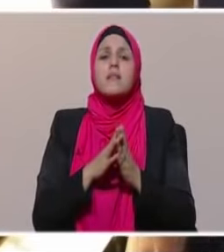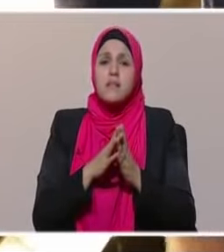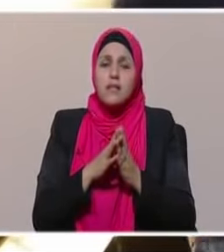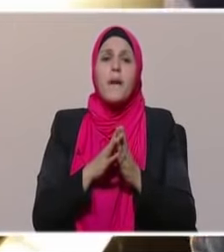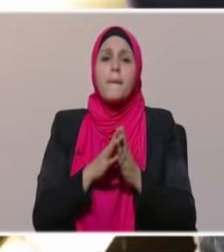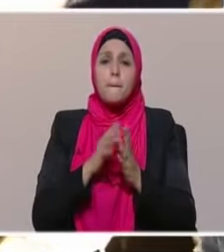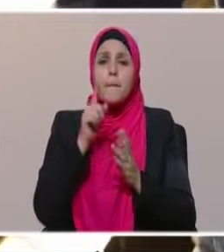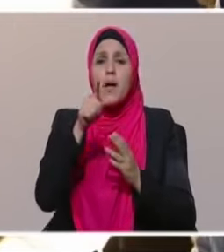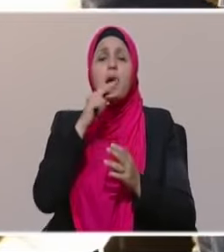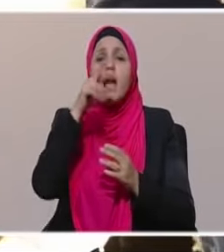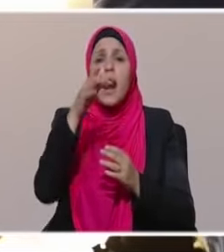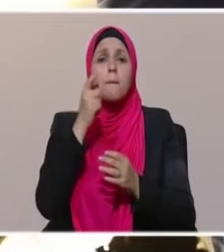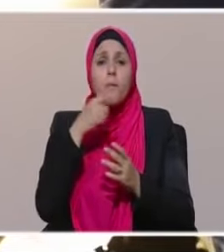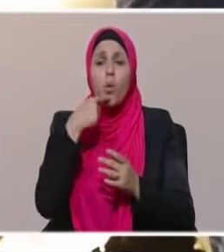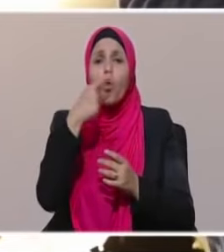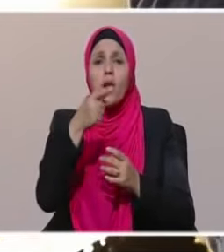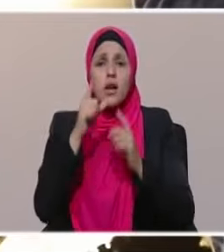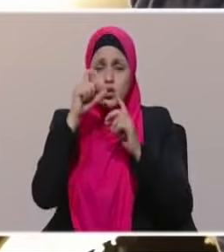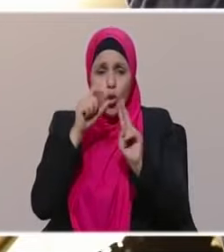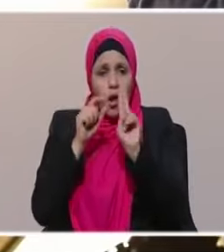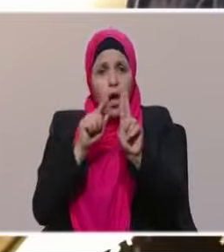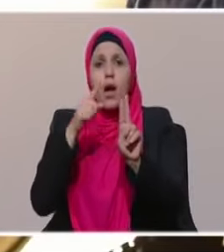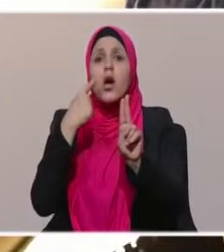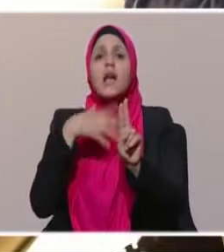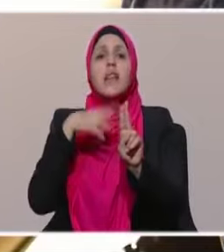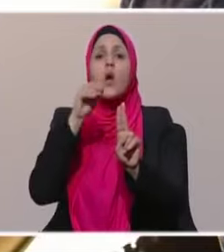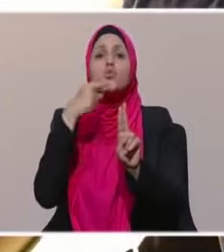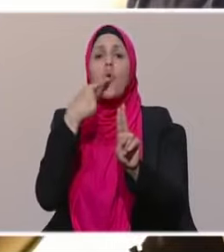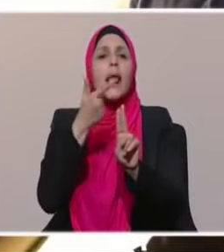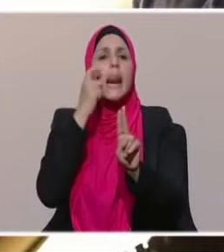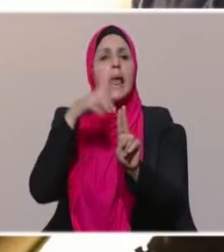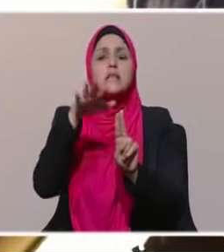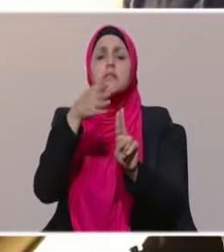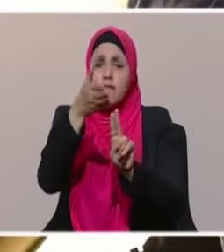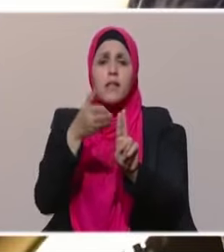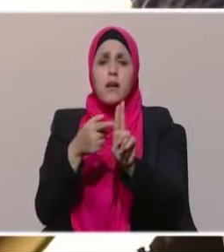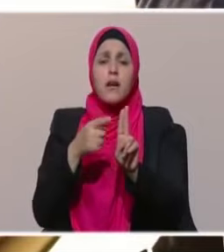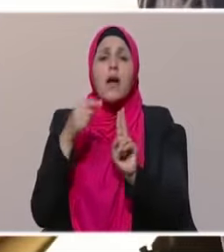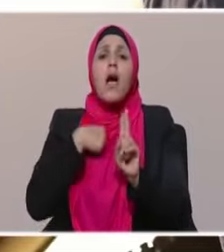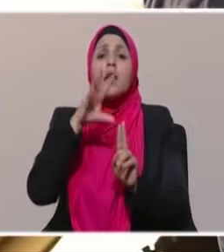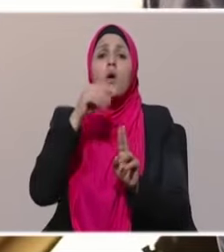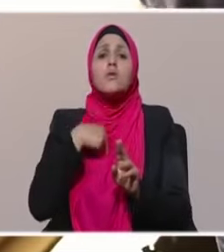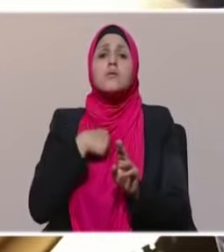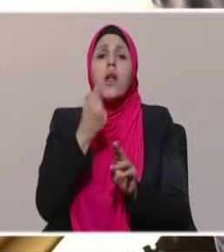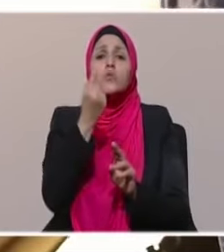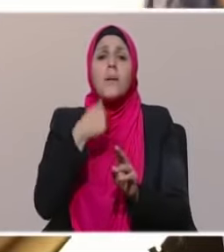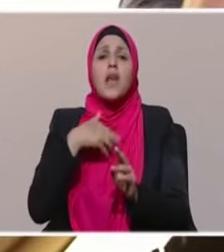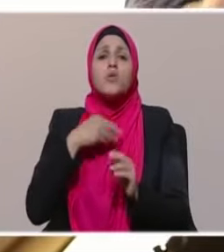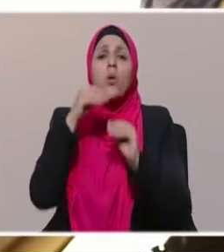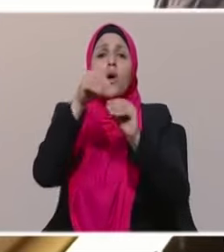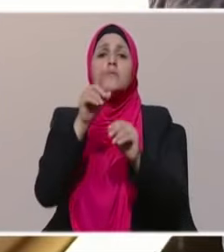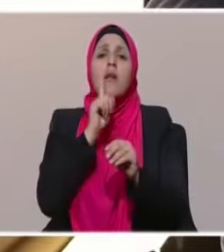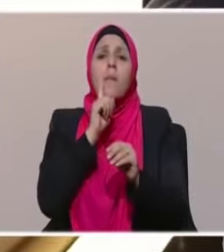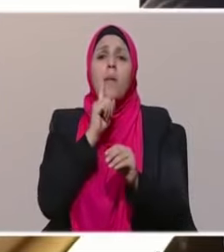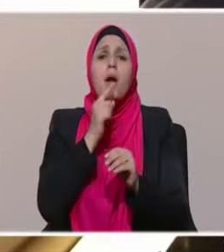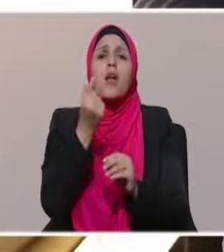يعني اوجه لنا ده، شوف يعني امسك الصورة وشوف عاوز تقول ايه للناس. انا عايز اوصل لامي، عايز دعوة ان انا